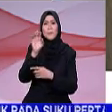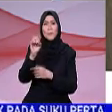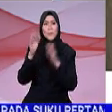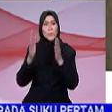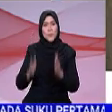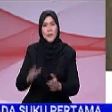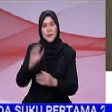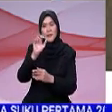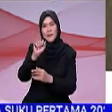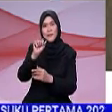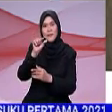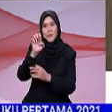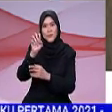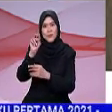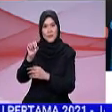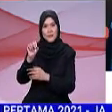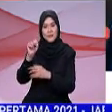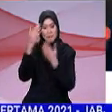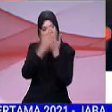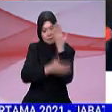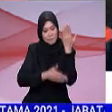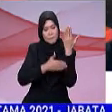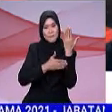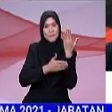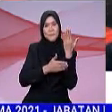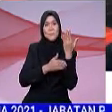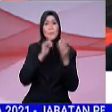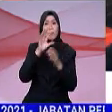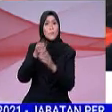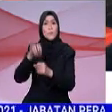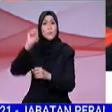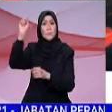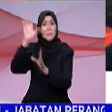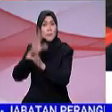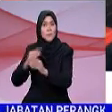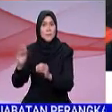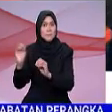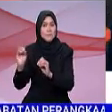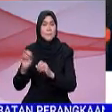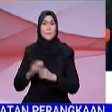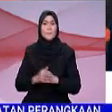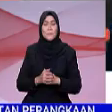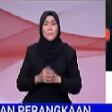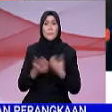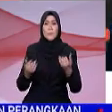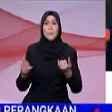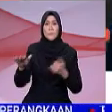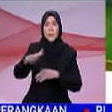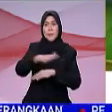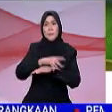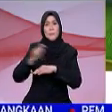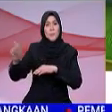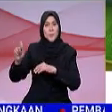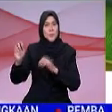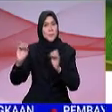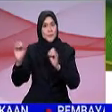ejen seluruh Malaysia tak termasuk Sabah, Sarawak dan belah pantai timur tak ada lagi.